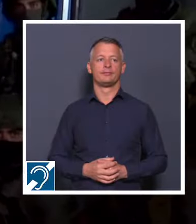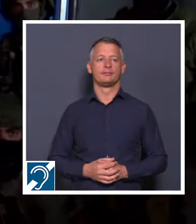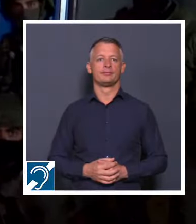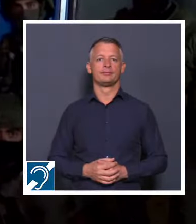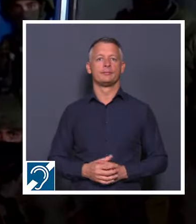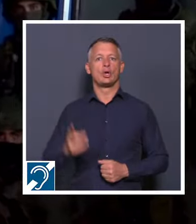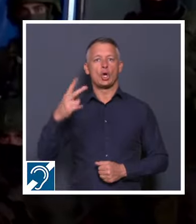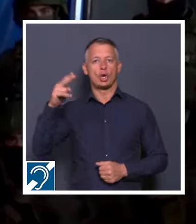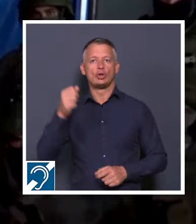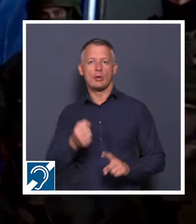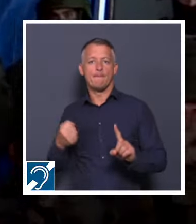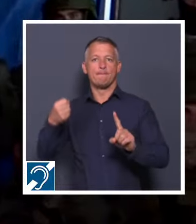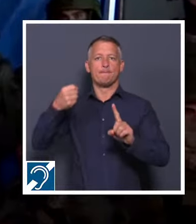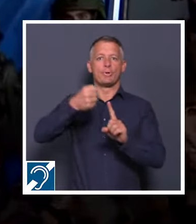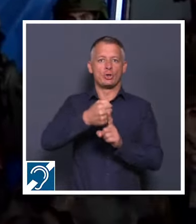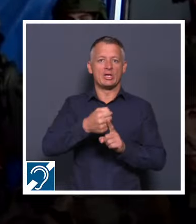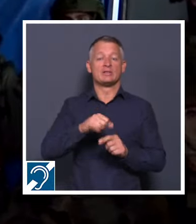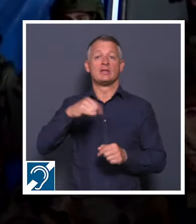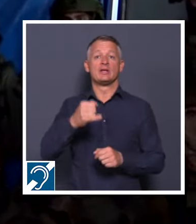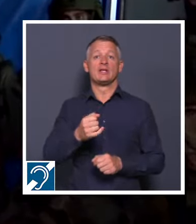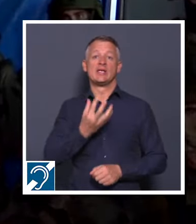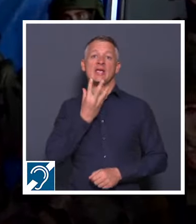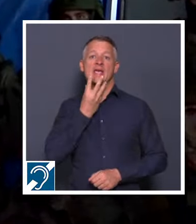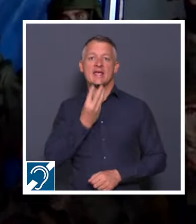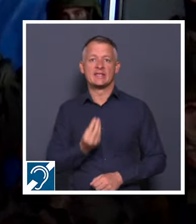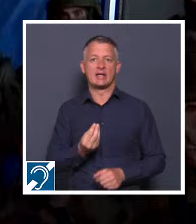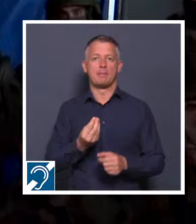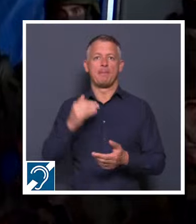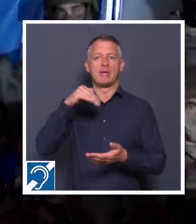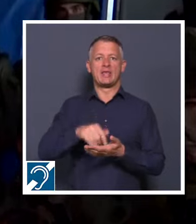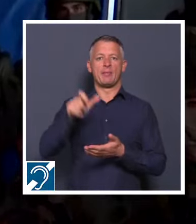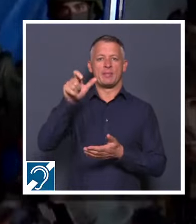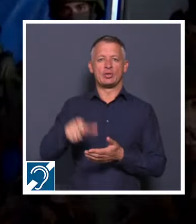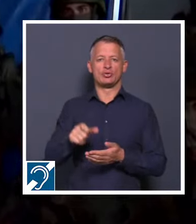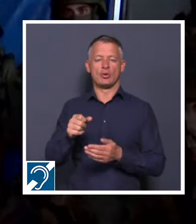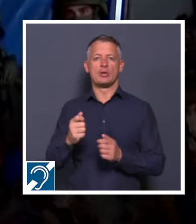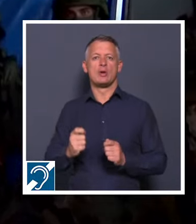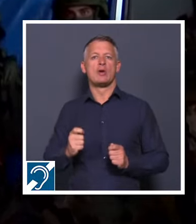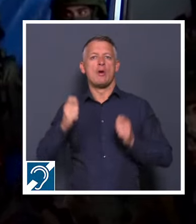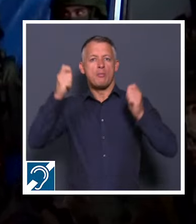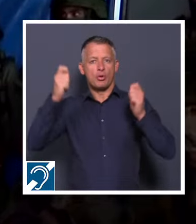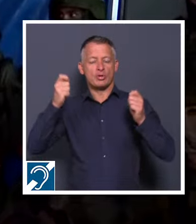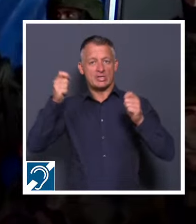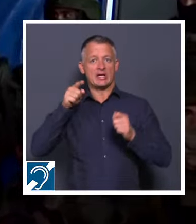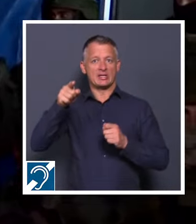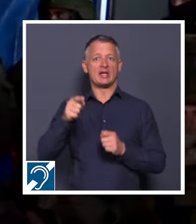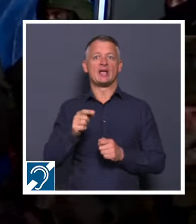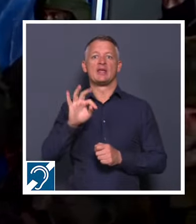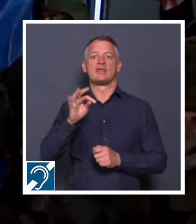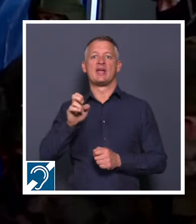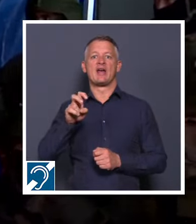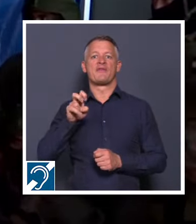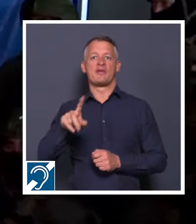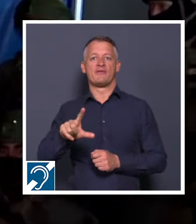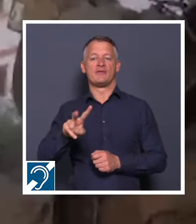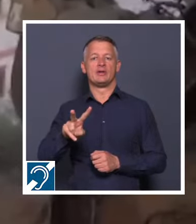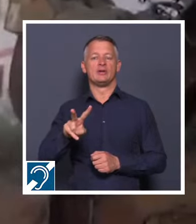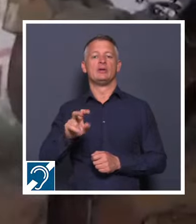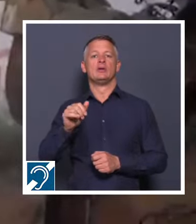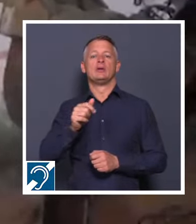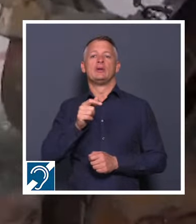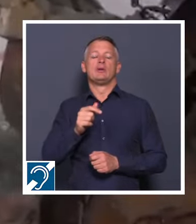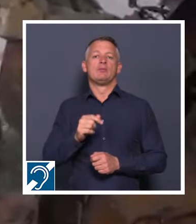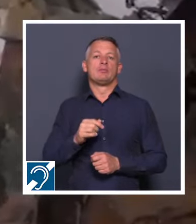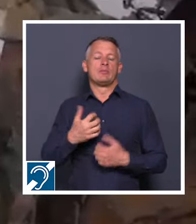Și continuă protestele chiar violente în Israel. Zeci de mii de oameni au manifestat violent la Tel Aviv, nemulțumiți de felul în care criza ostaticilor